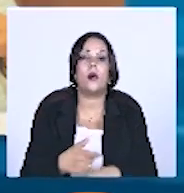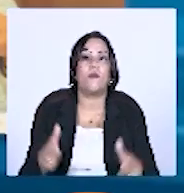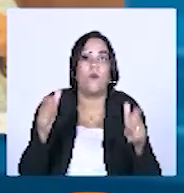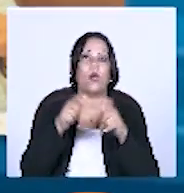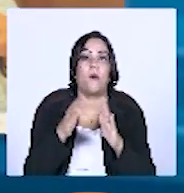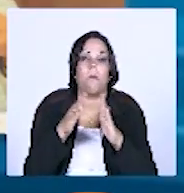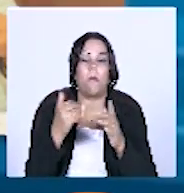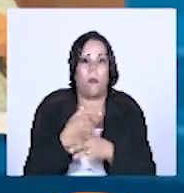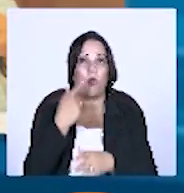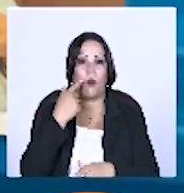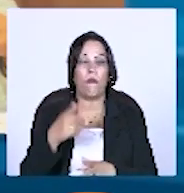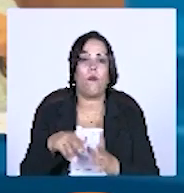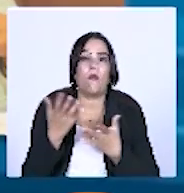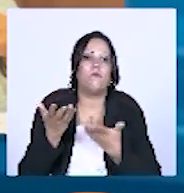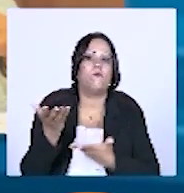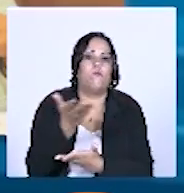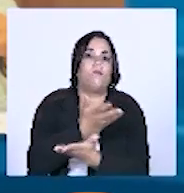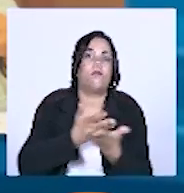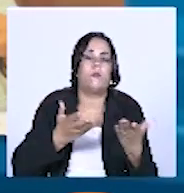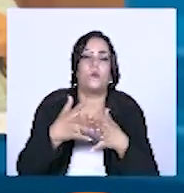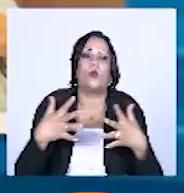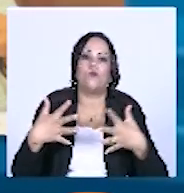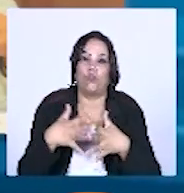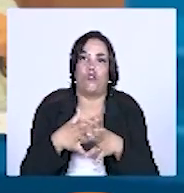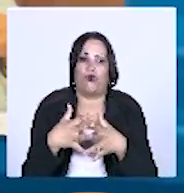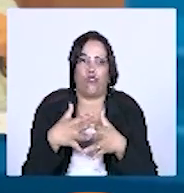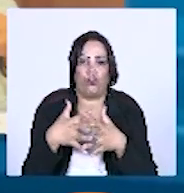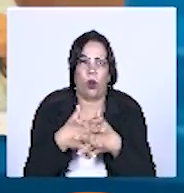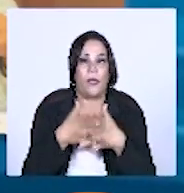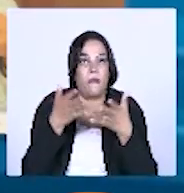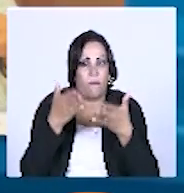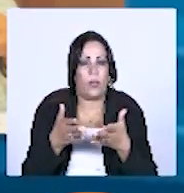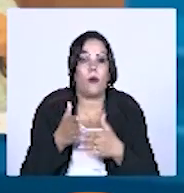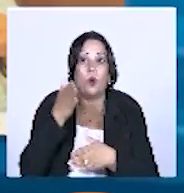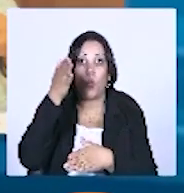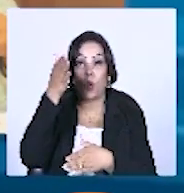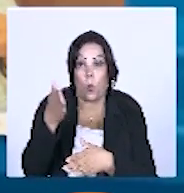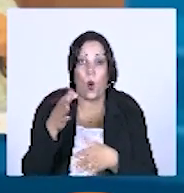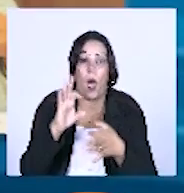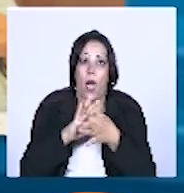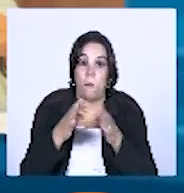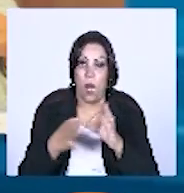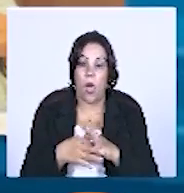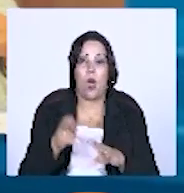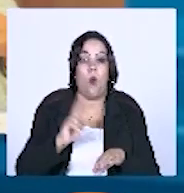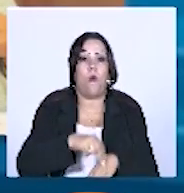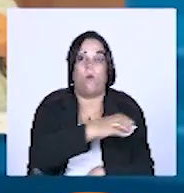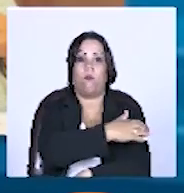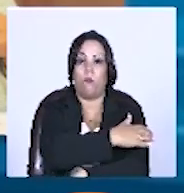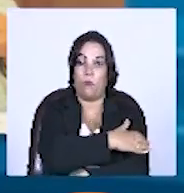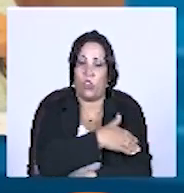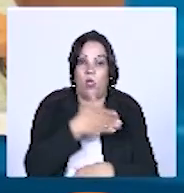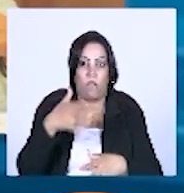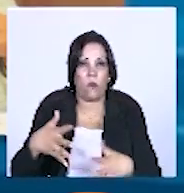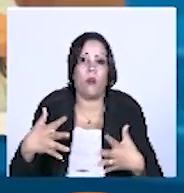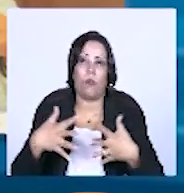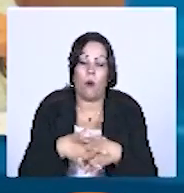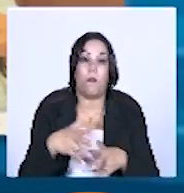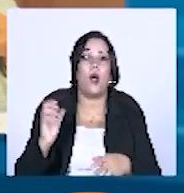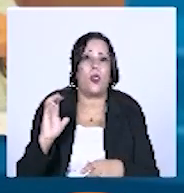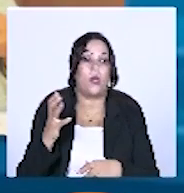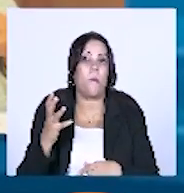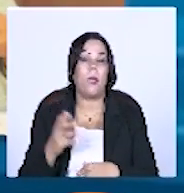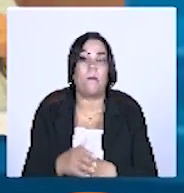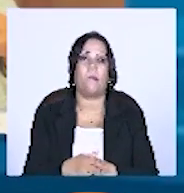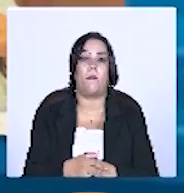المدني في مساحه واسعه جدا للمشاركه الناس بتروح الجمعيات بتشارك بتروح الاحزاب بتشارك بتروح النقابات بتشارك الانديه